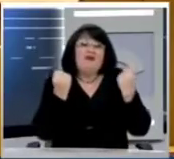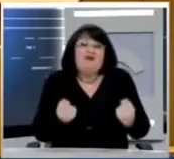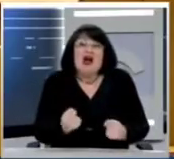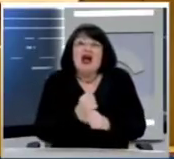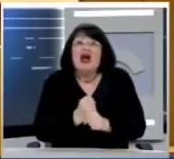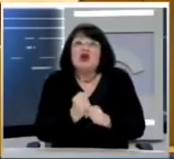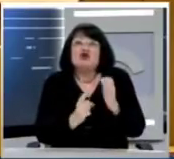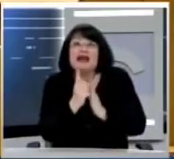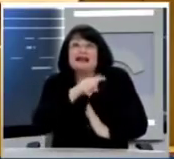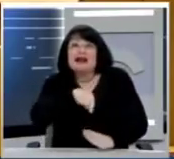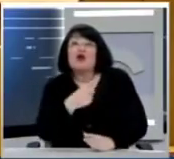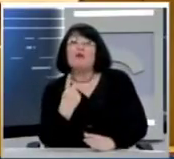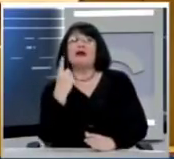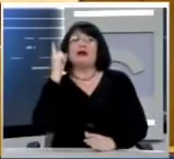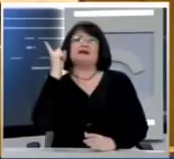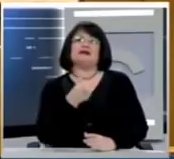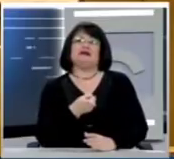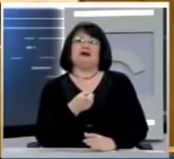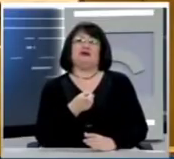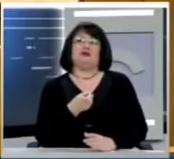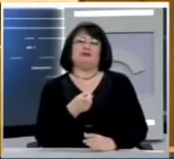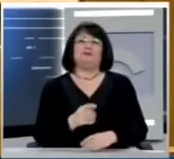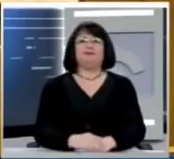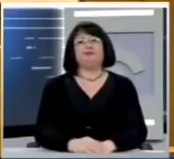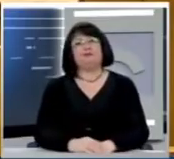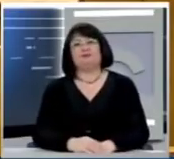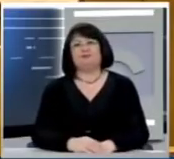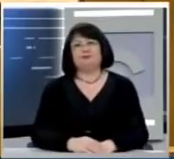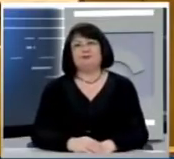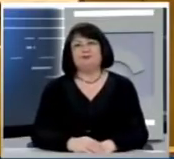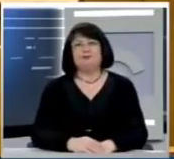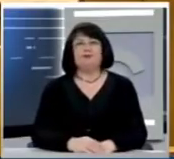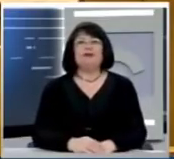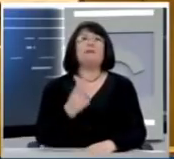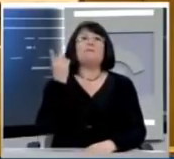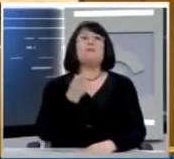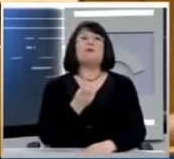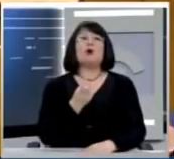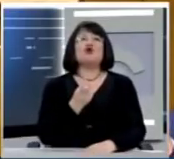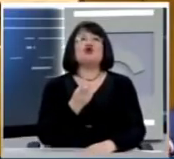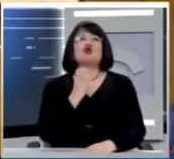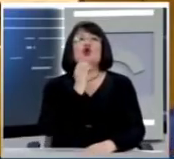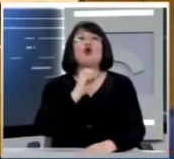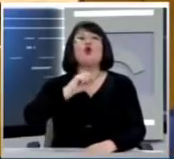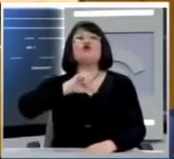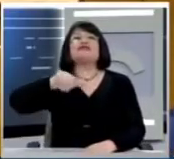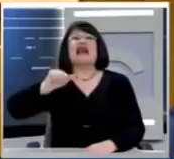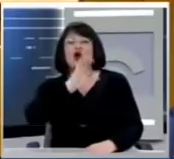κατά 11,1%. Το υψηλότερο καταγεγραμμένο ποσοστό ανάμεσα στις χώρες του ΟΣΑ.